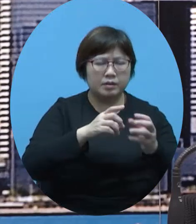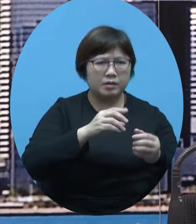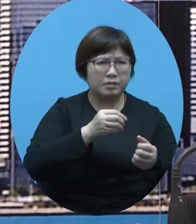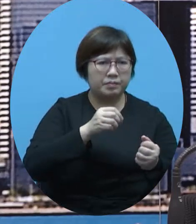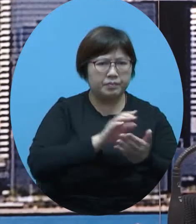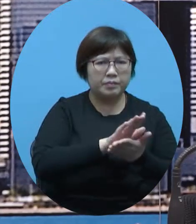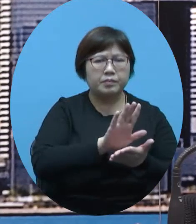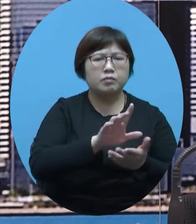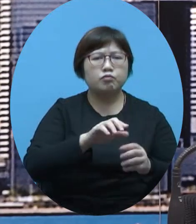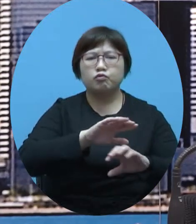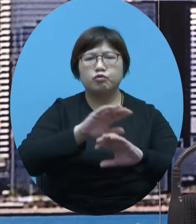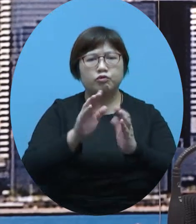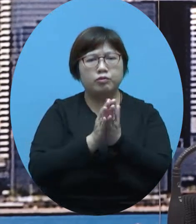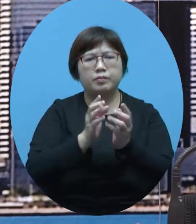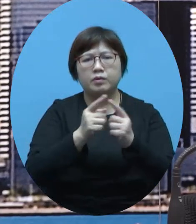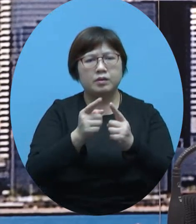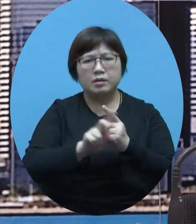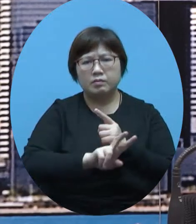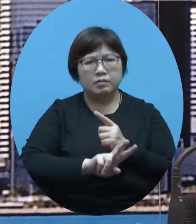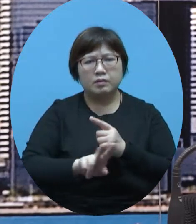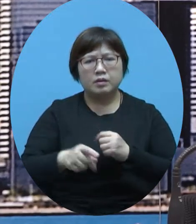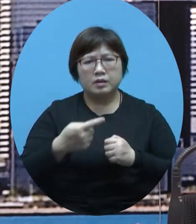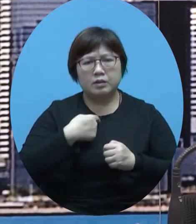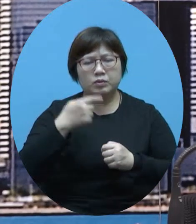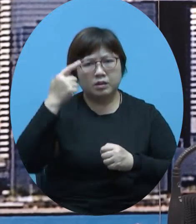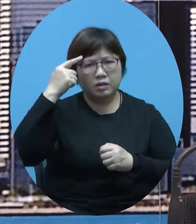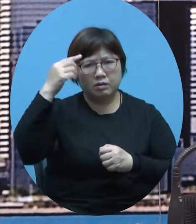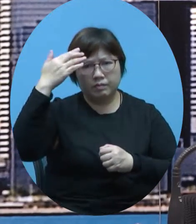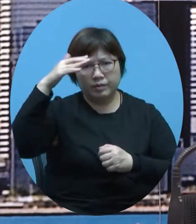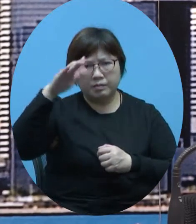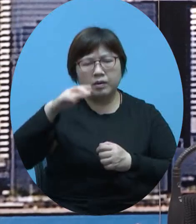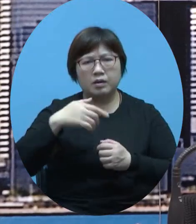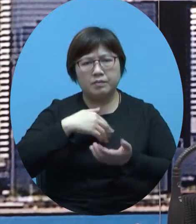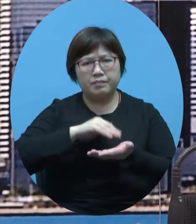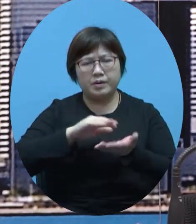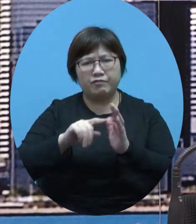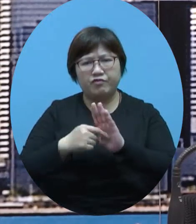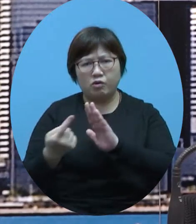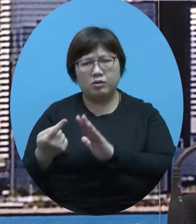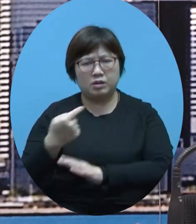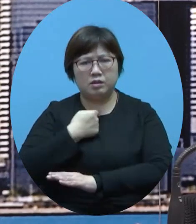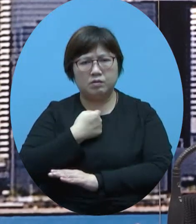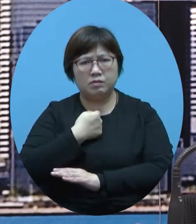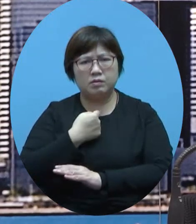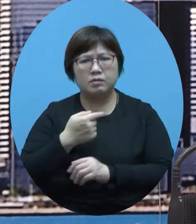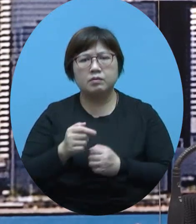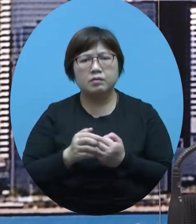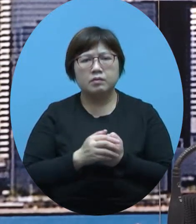就所有嘅人咧都係需要去認識、了解同埋預防啦嚇。咁我相信喺